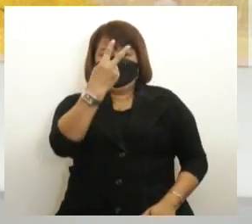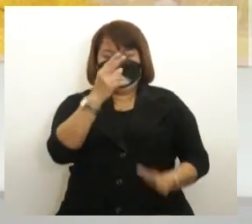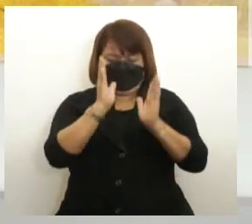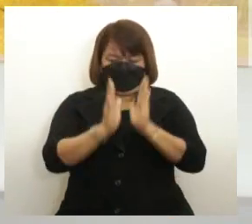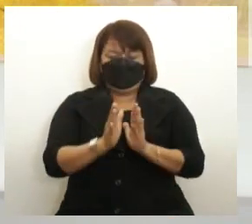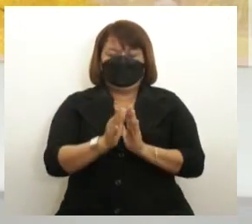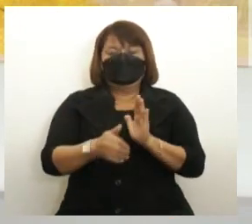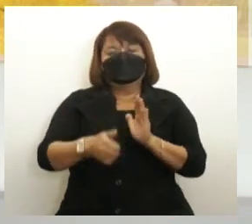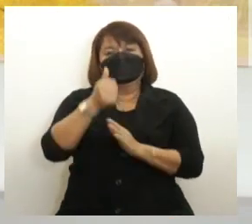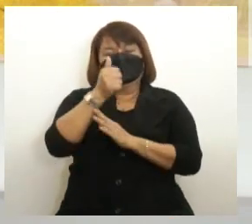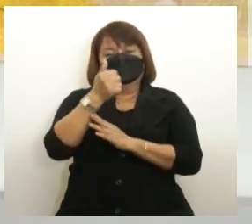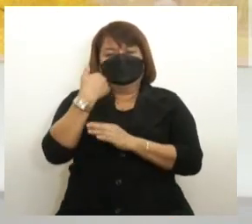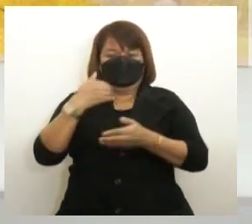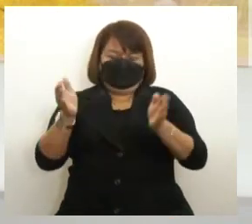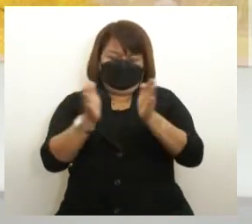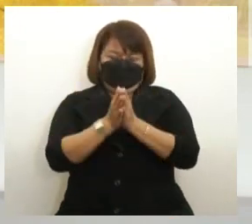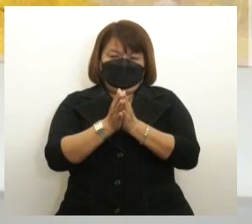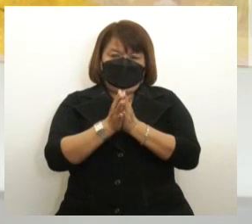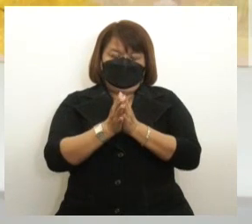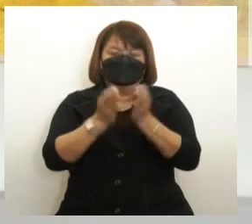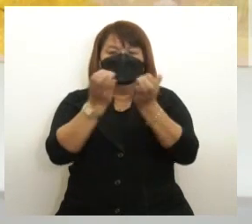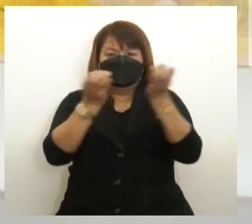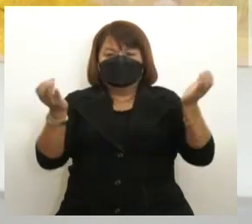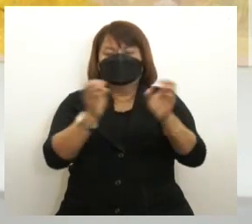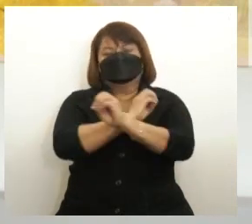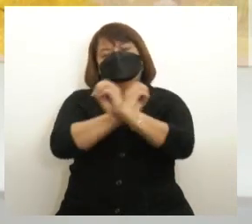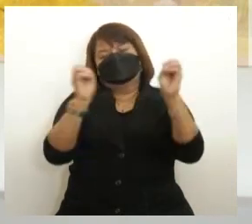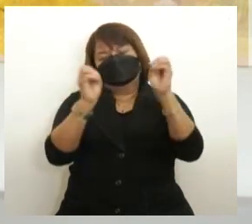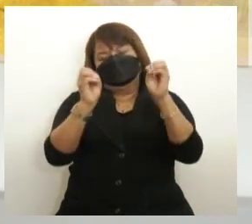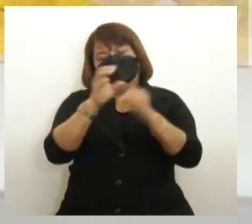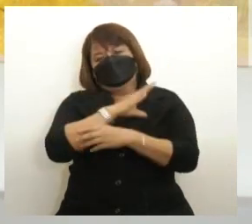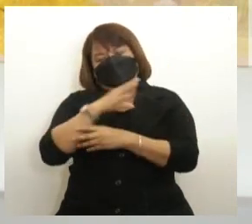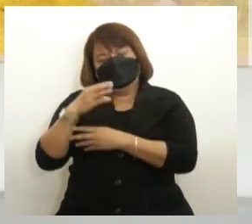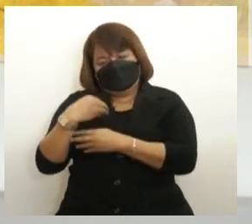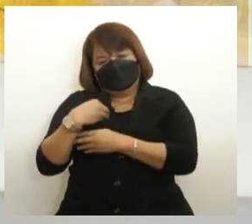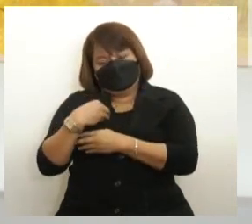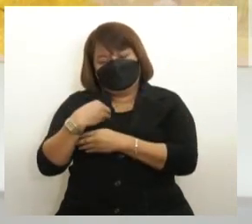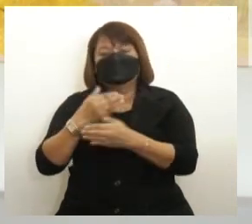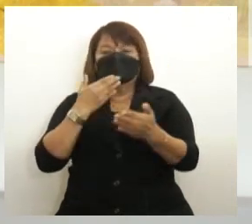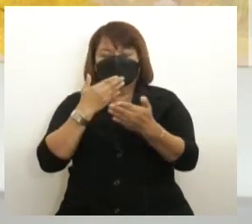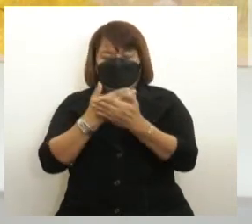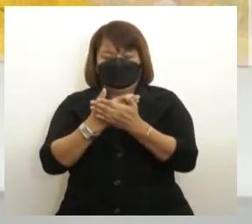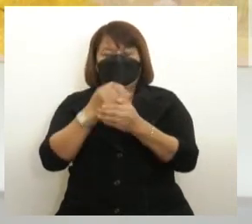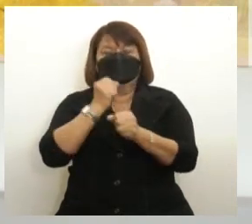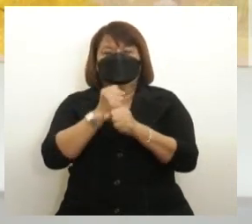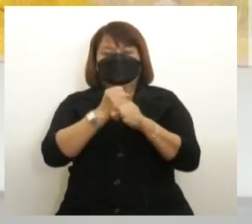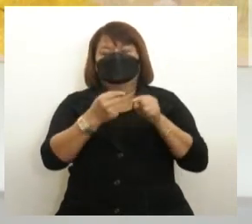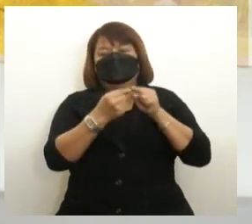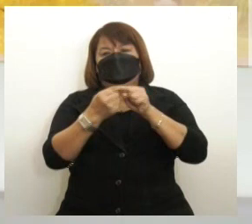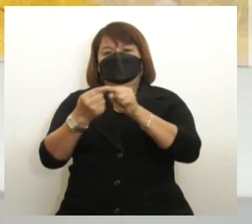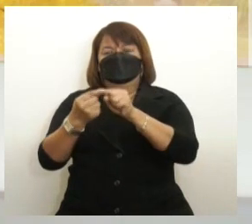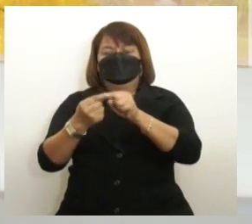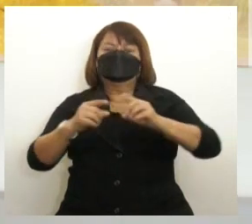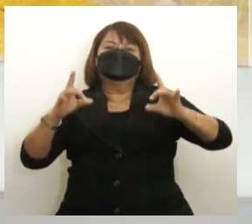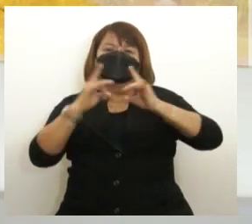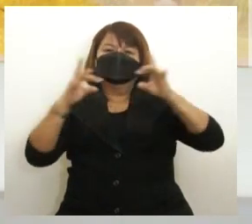กันโดยปราศจากซึ่งคุณธรรมและความดีงามที่ทำต่อกันแล้วเนี่ยผมว่าความขัดแย้งก็จะ